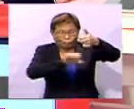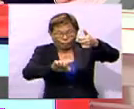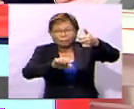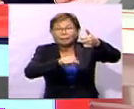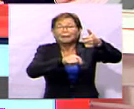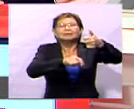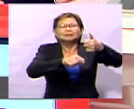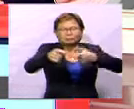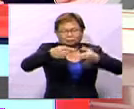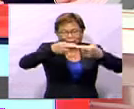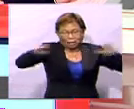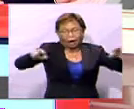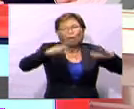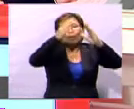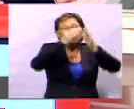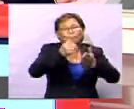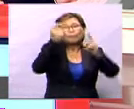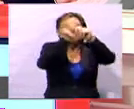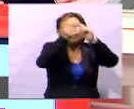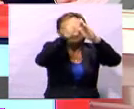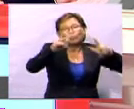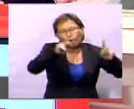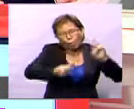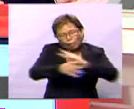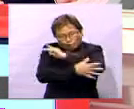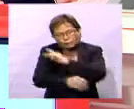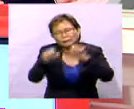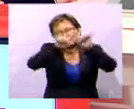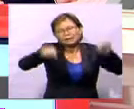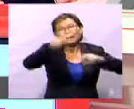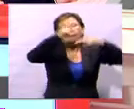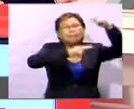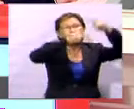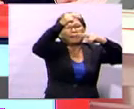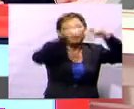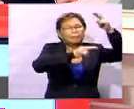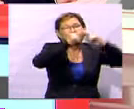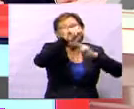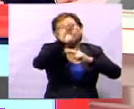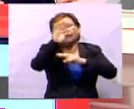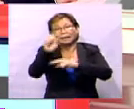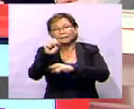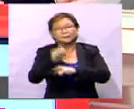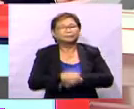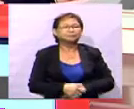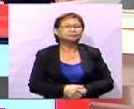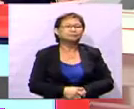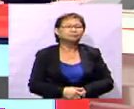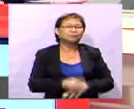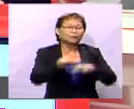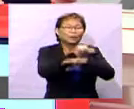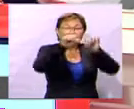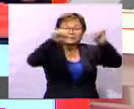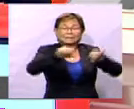Bhd melancarkan pembinaan rumah bantuan asnaf menggunakan sistem bangunan berindustri IBS Cold Frame. Penggunaan